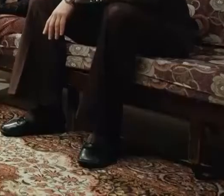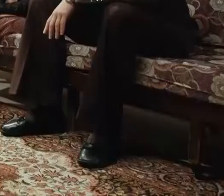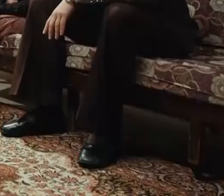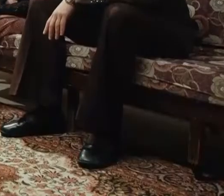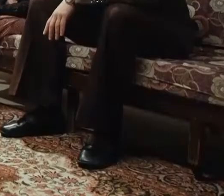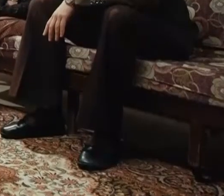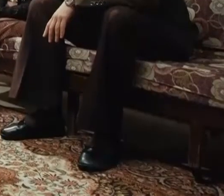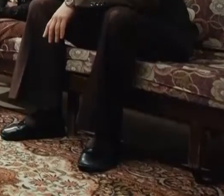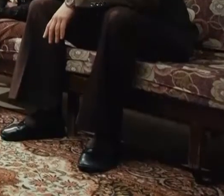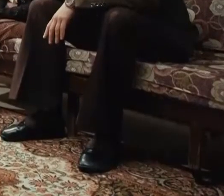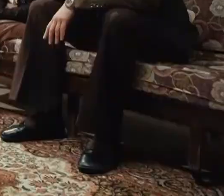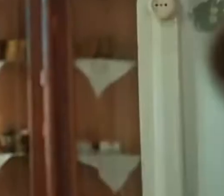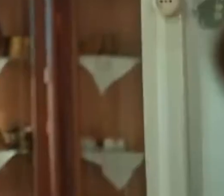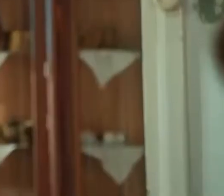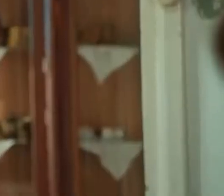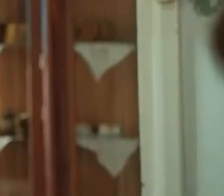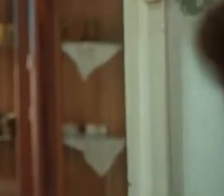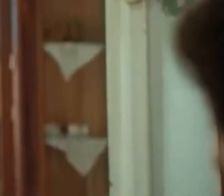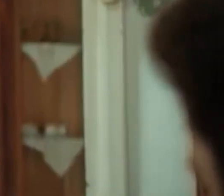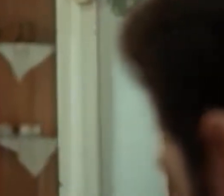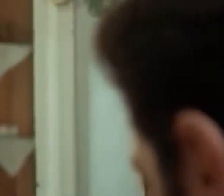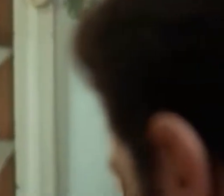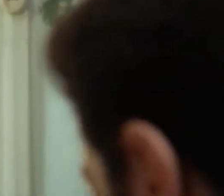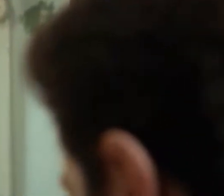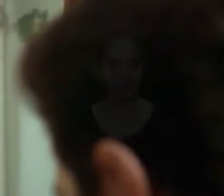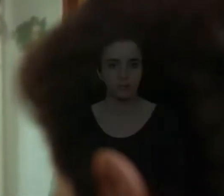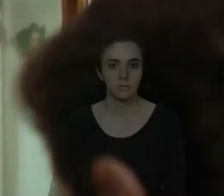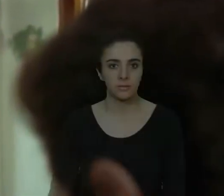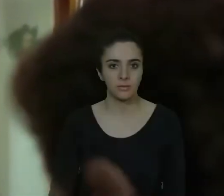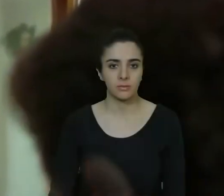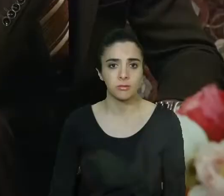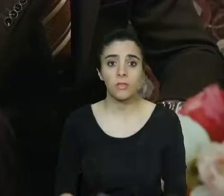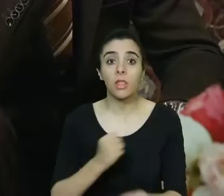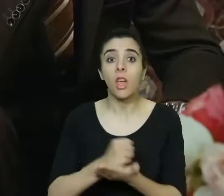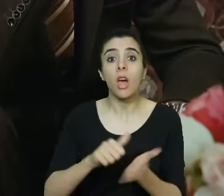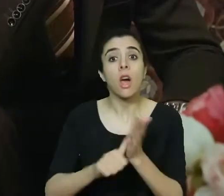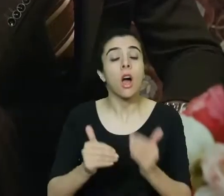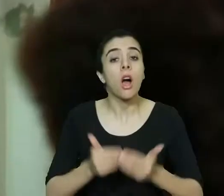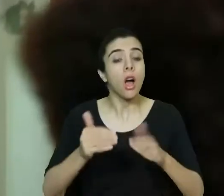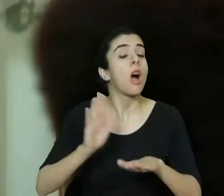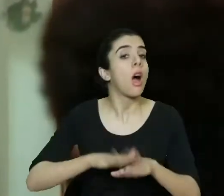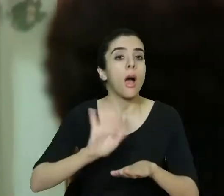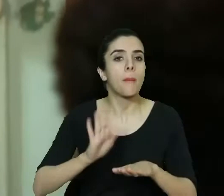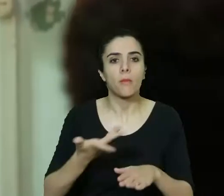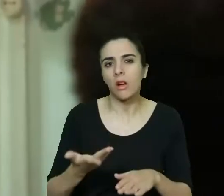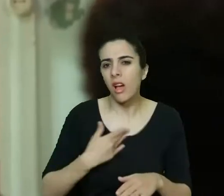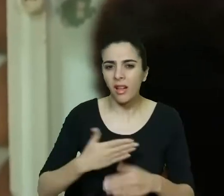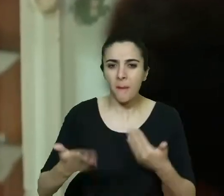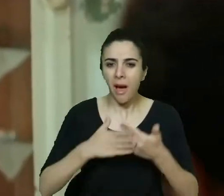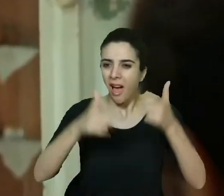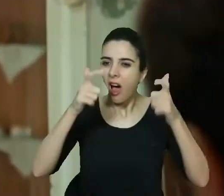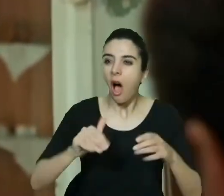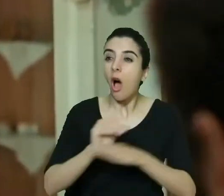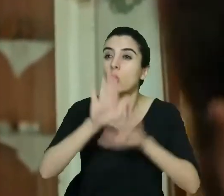Zehra'nın evi. Zehra ayakta endişeli dolanırken Hatice ve Süleyman oturuyorlar. Nikah erteleyemezsiniz. Şehirde hayatı durdurmak isteyenlerin amacı